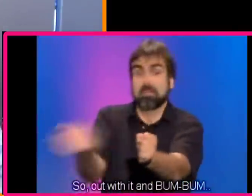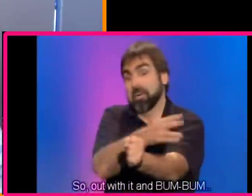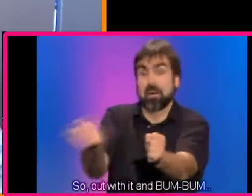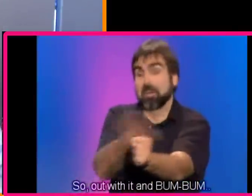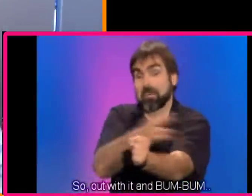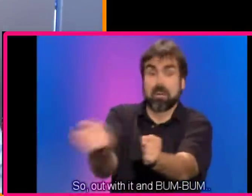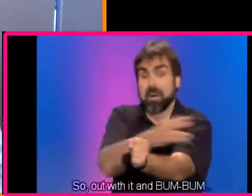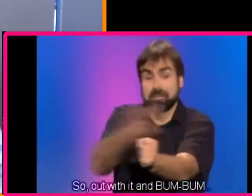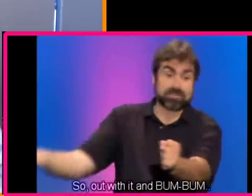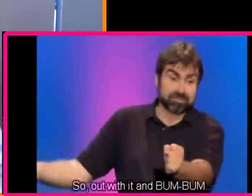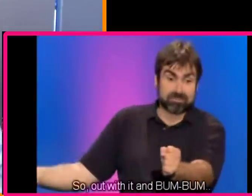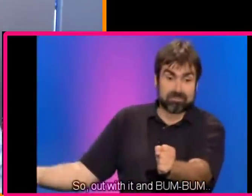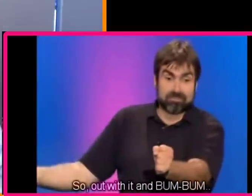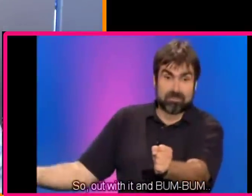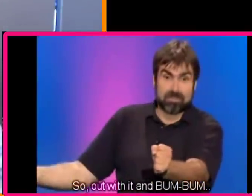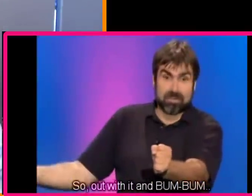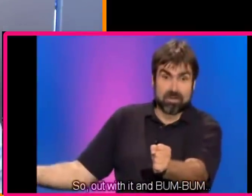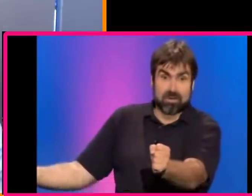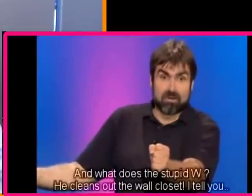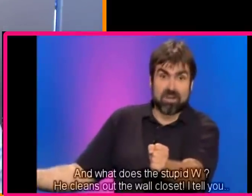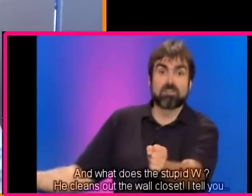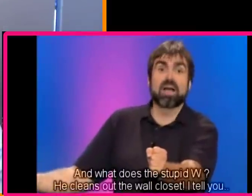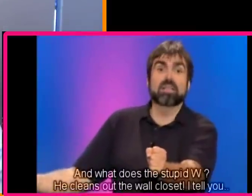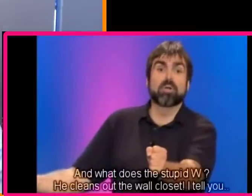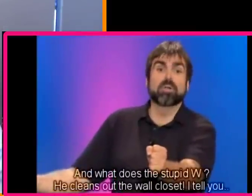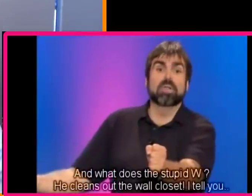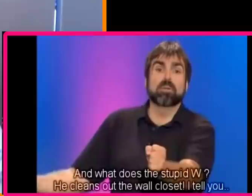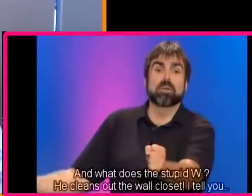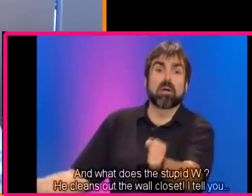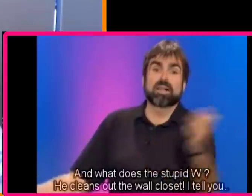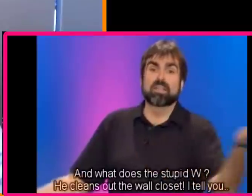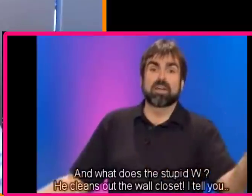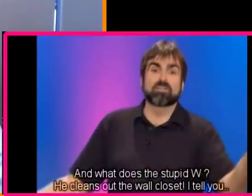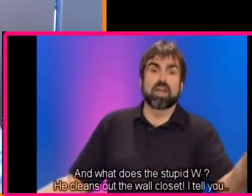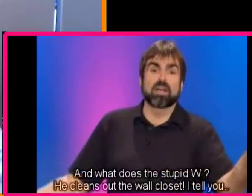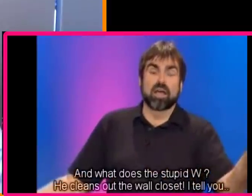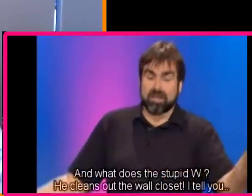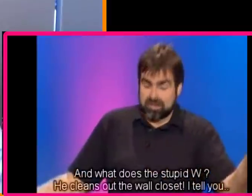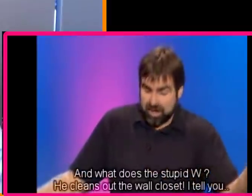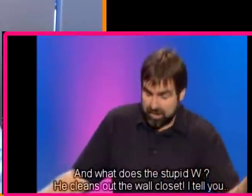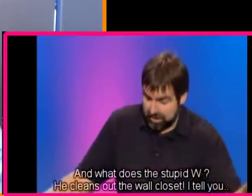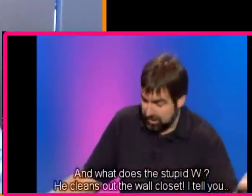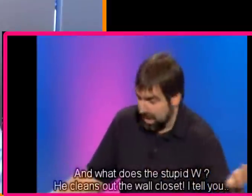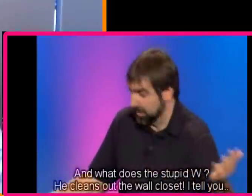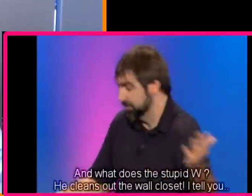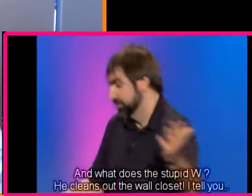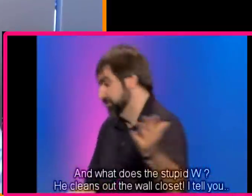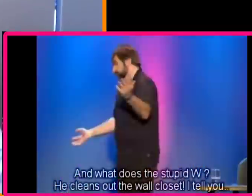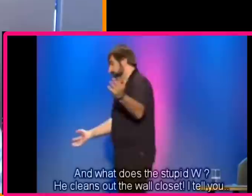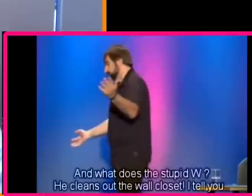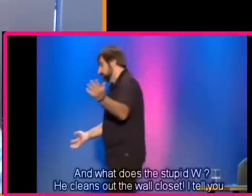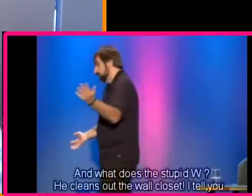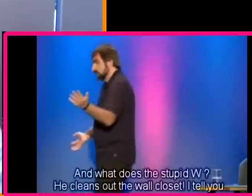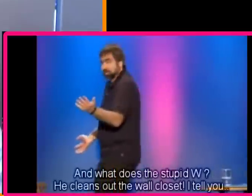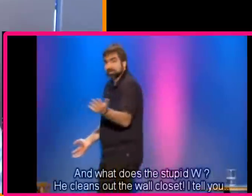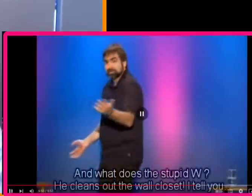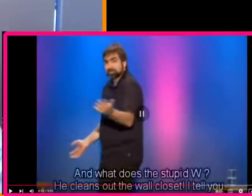kommen und was macht der blöde dabei macht den wandschrank leer ich sage ja